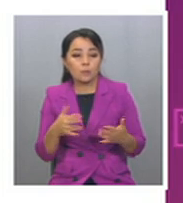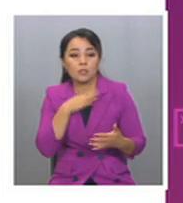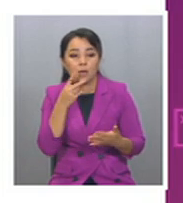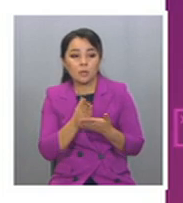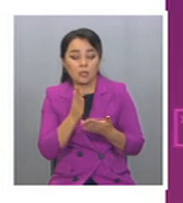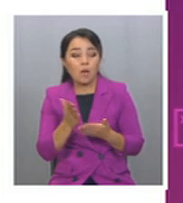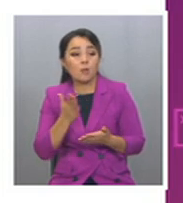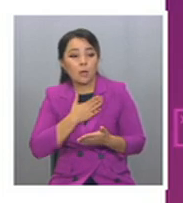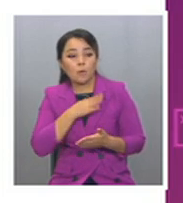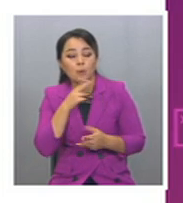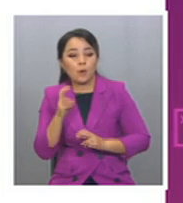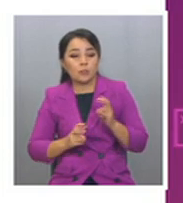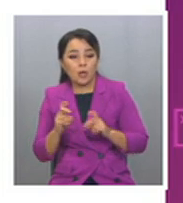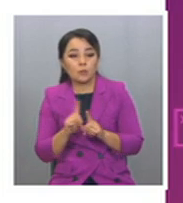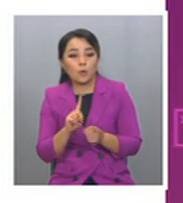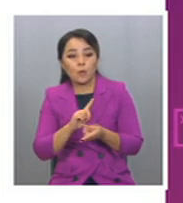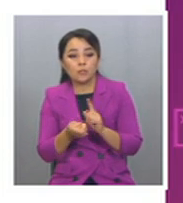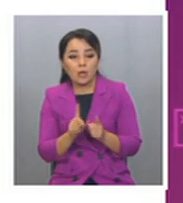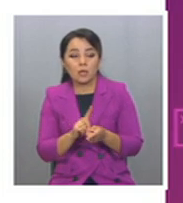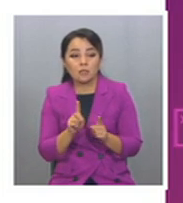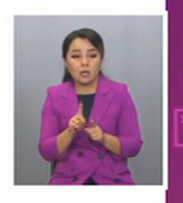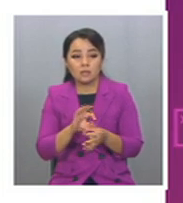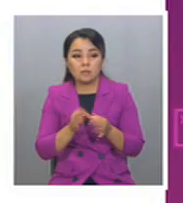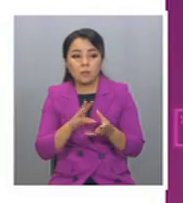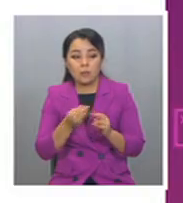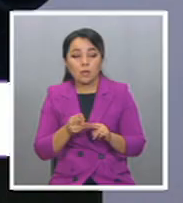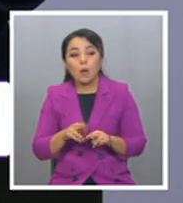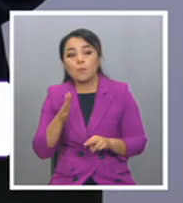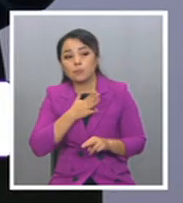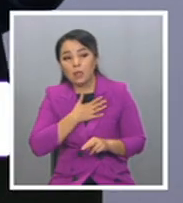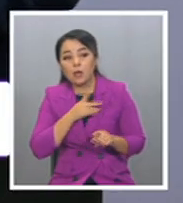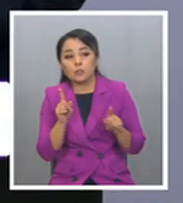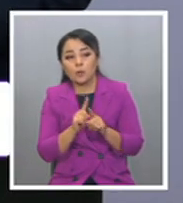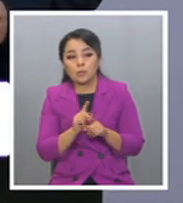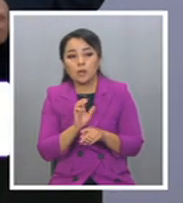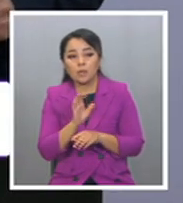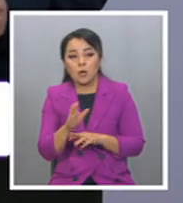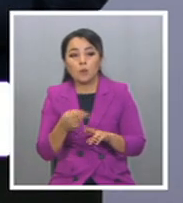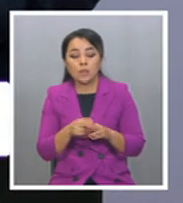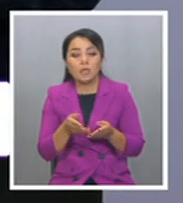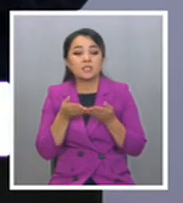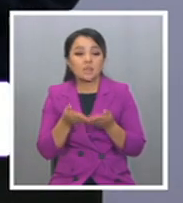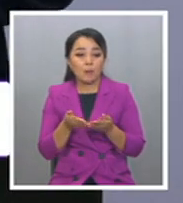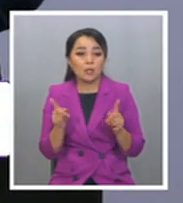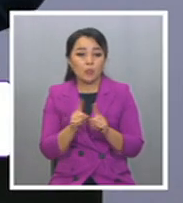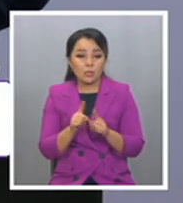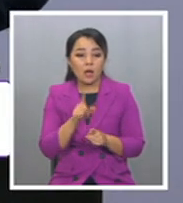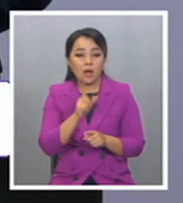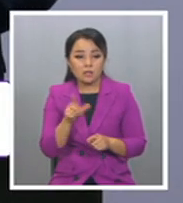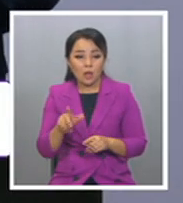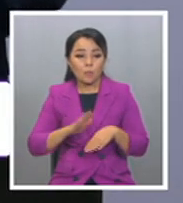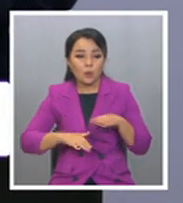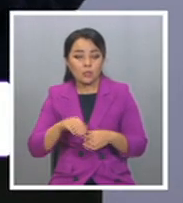отырған өнеркәсіп төңкерісі негізінде біздің қарастырып отырған сол кемелерде енді адамның қол